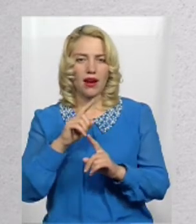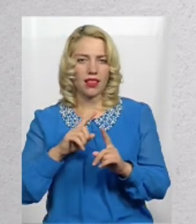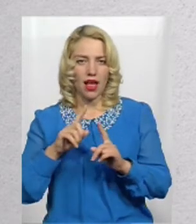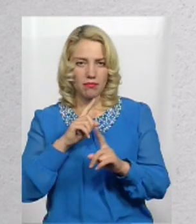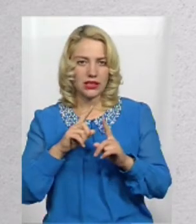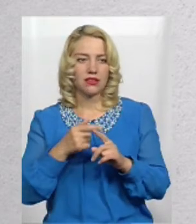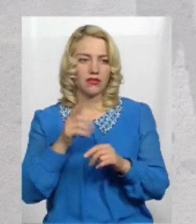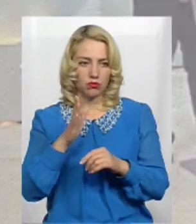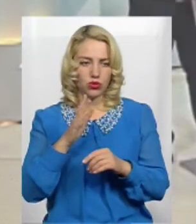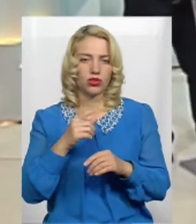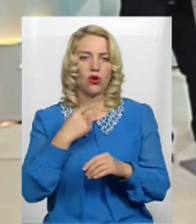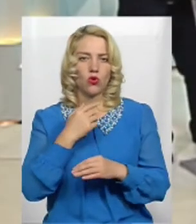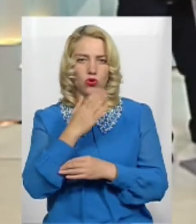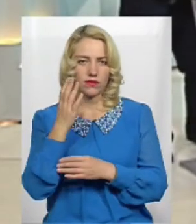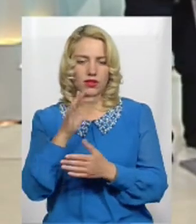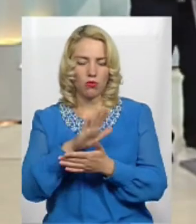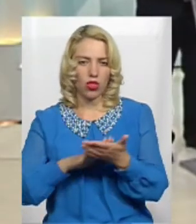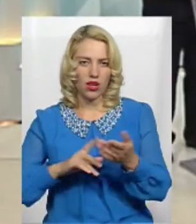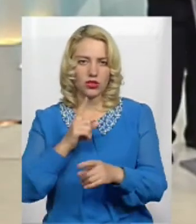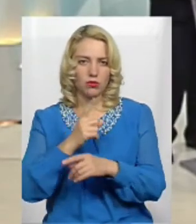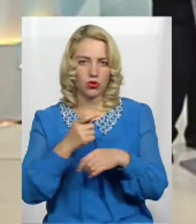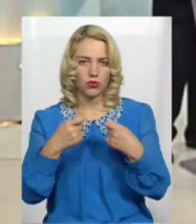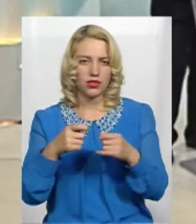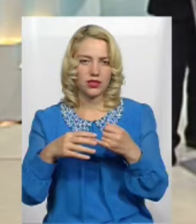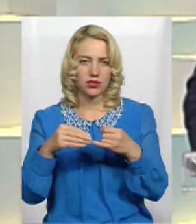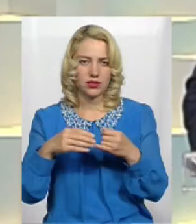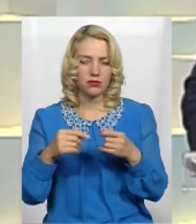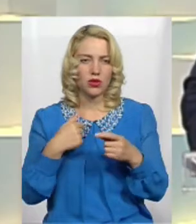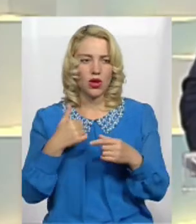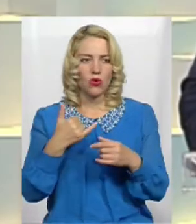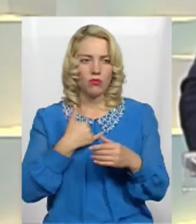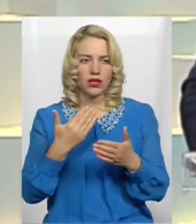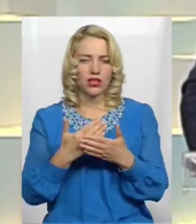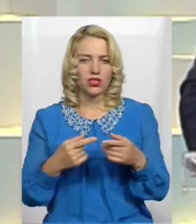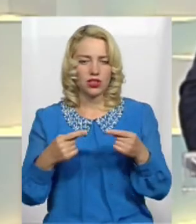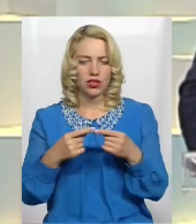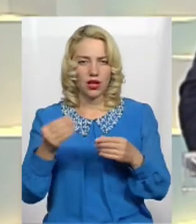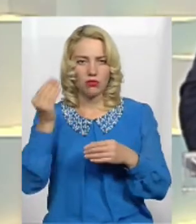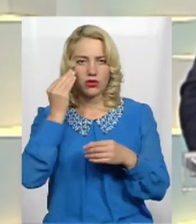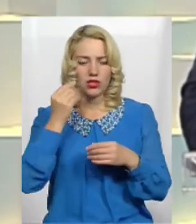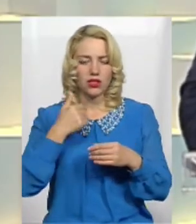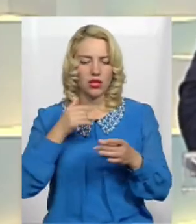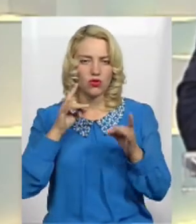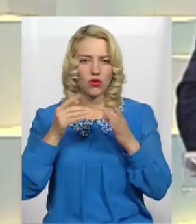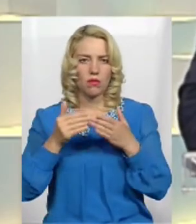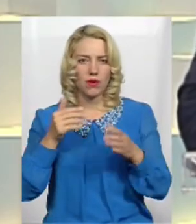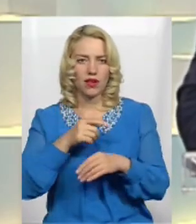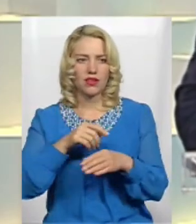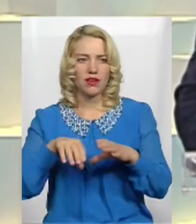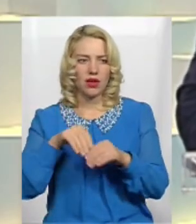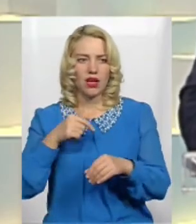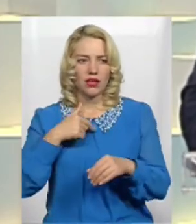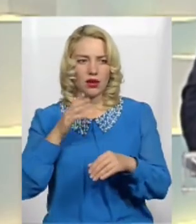подальше продовження мораторію? На сьогоднішній день в мене є чітка позиція, де її озвучую перед виборцями, про те, що я так